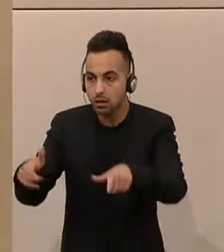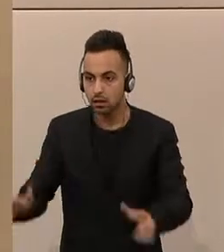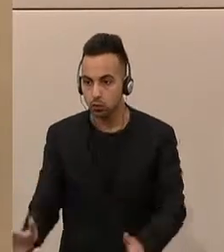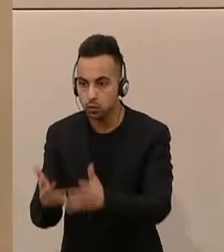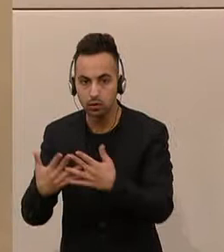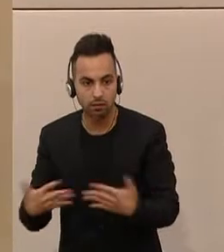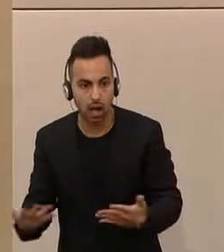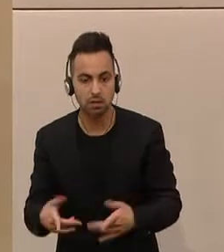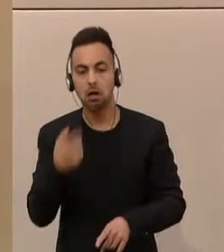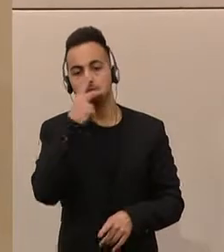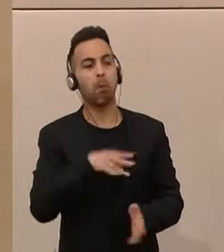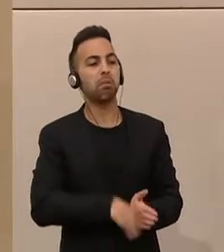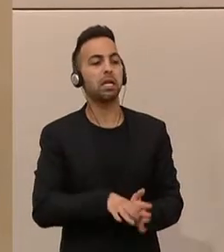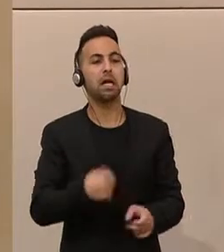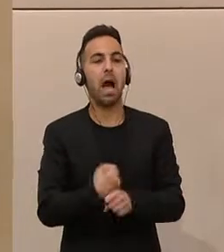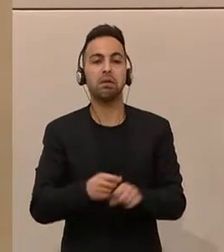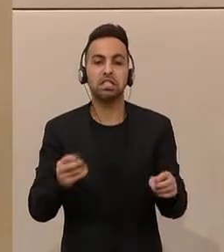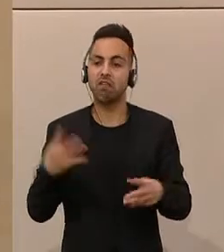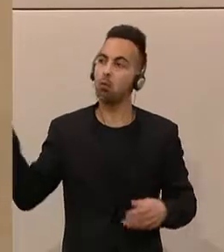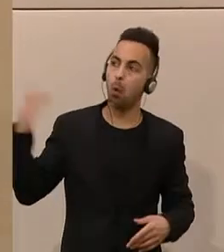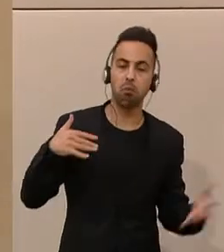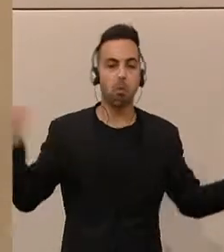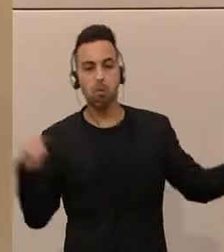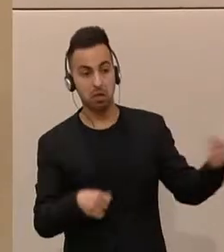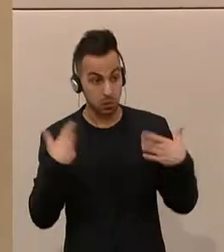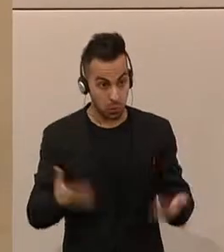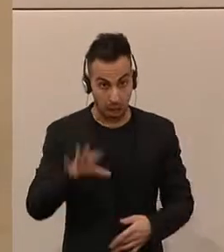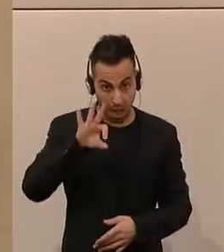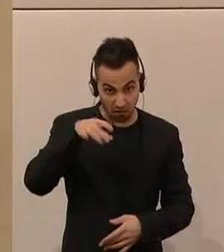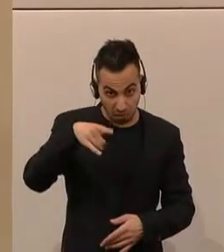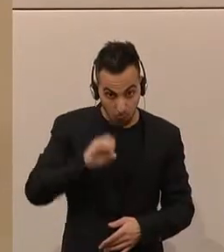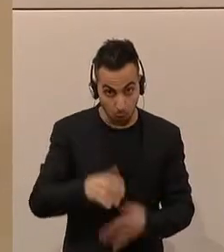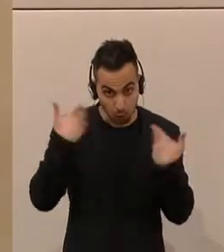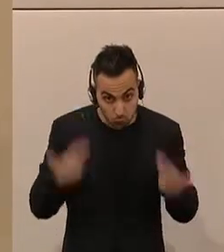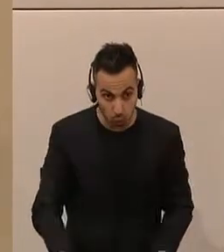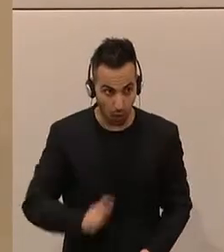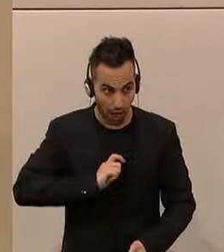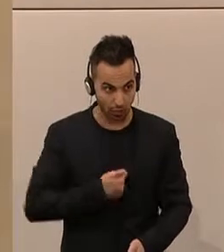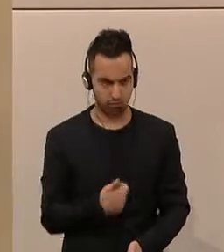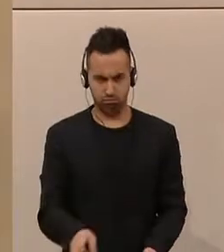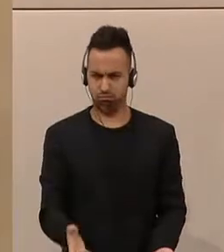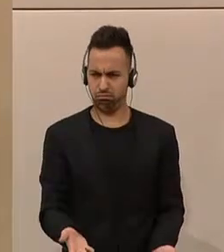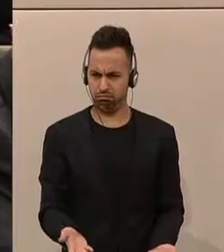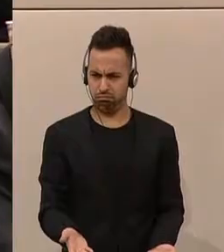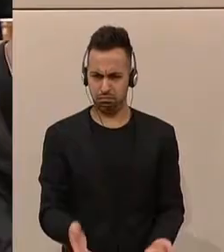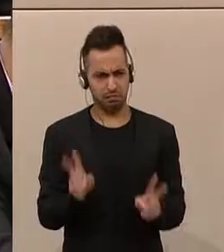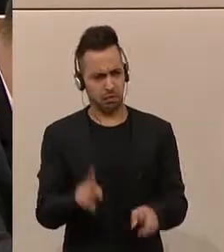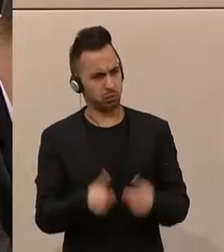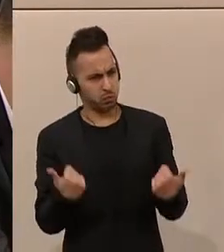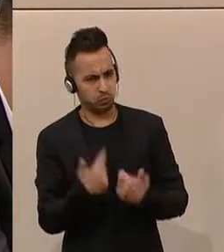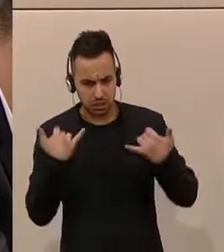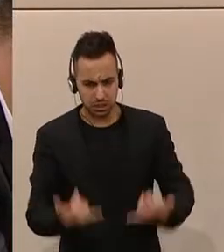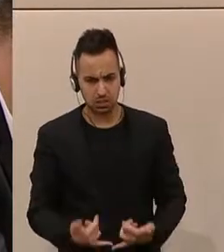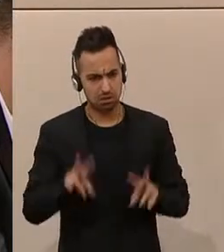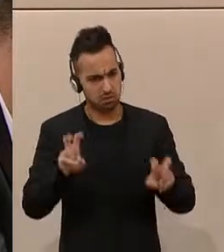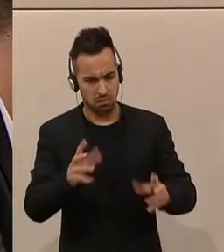sondern wir holen uns Billigarbeitskräfte herein. Ist das die Linie der FPÖ, die ihr jahrelang sozusagen gemacht habt? Echt super, was ihr zu dem